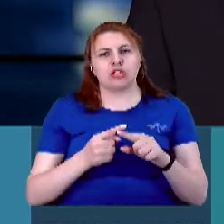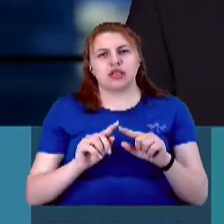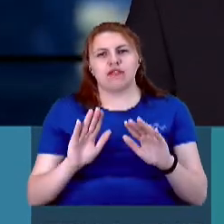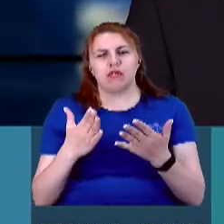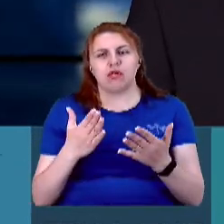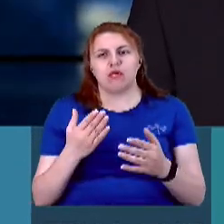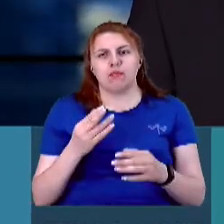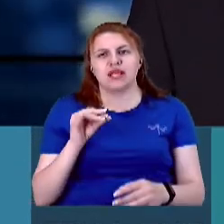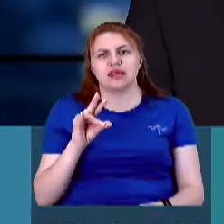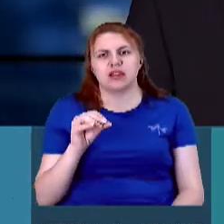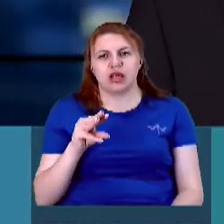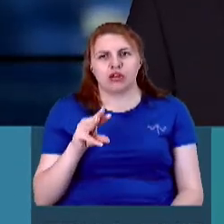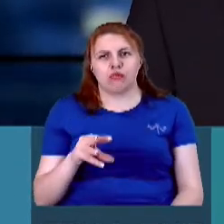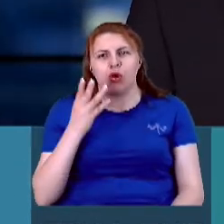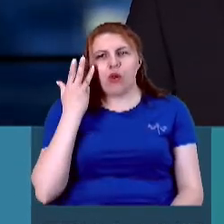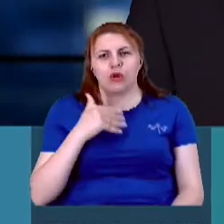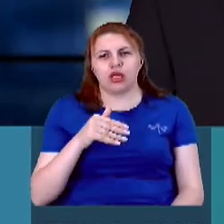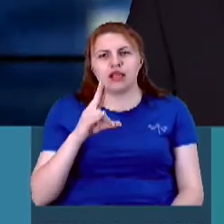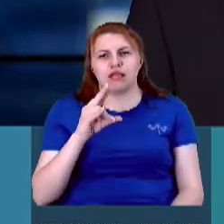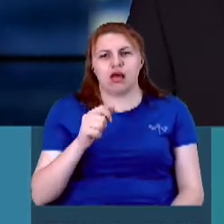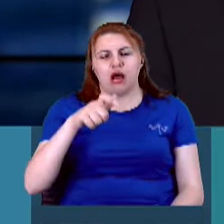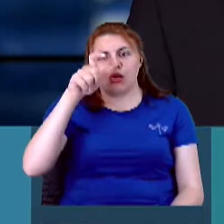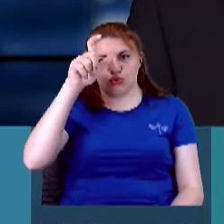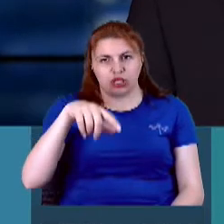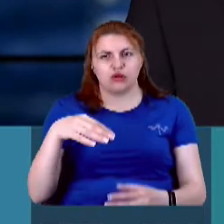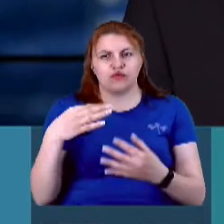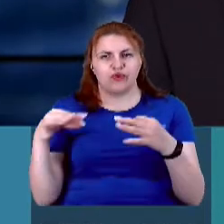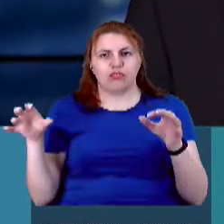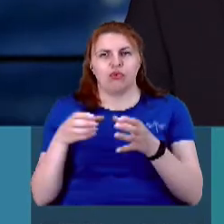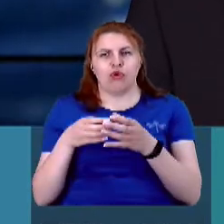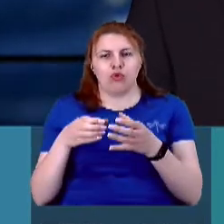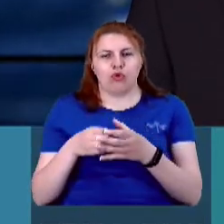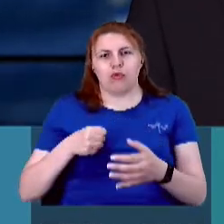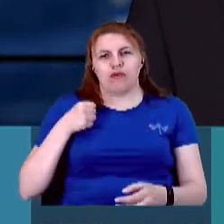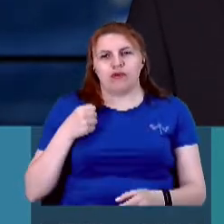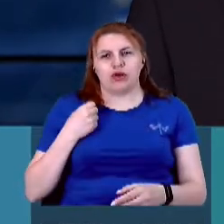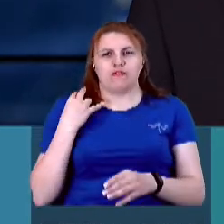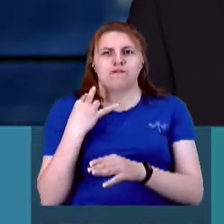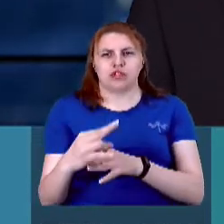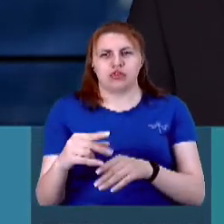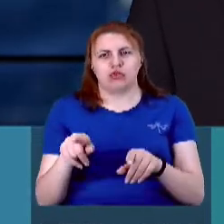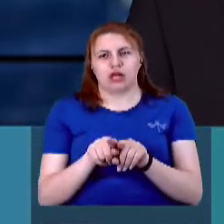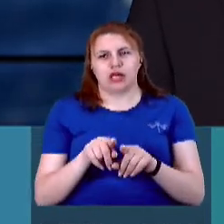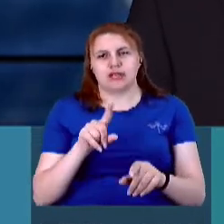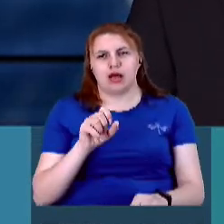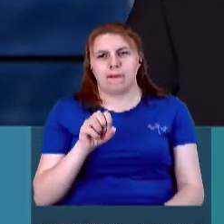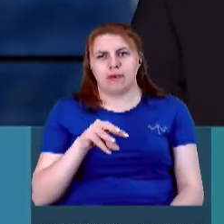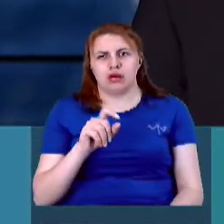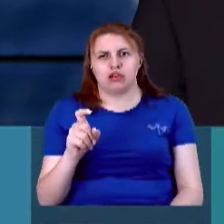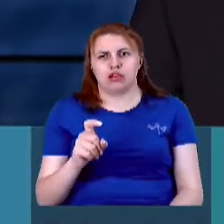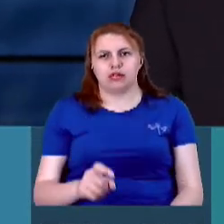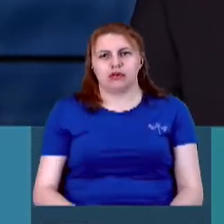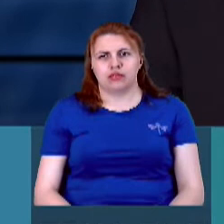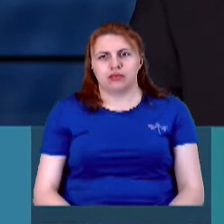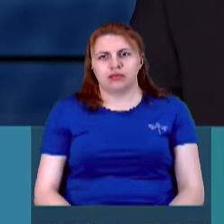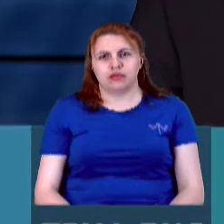вважати прецедентом, коли на людину, звільнену з полону бойовиків, вчиняють якийсь замах?